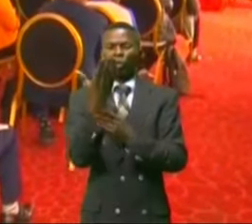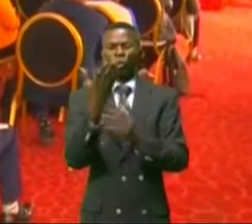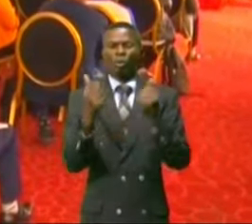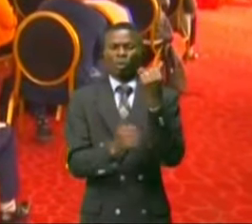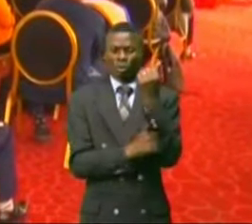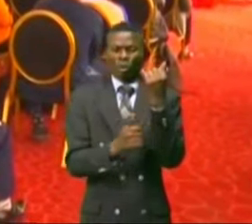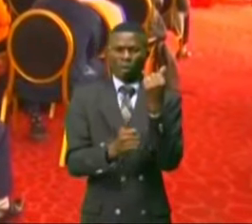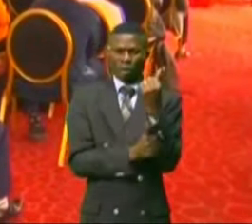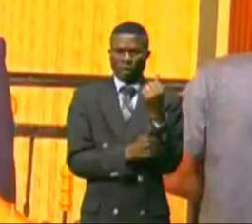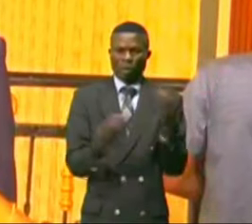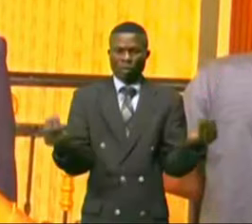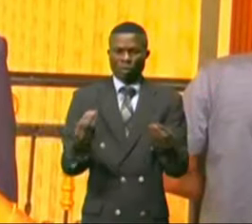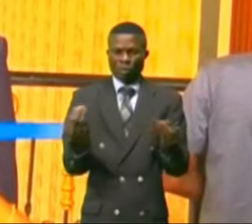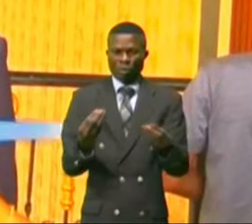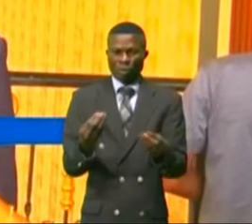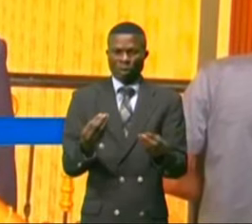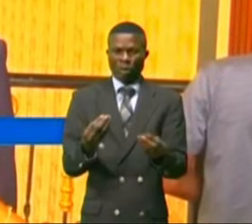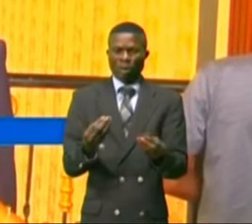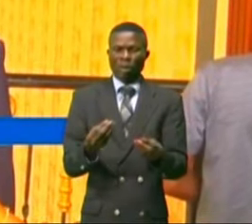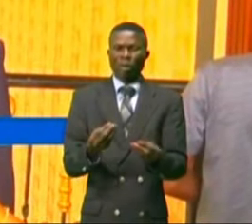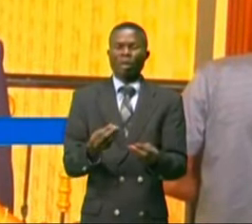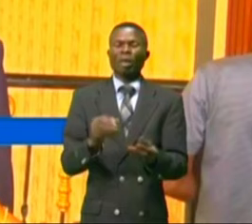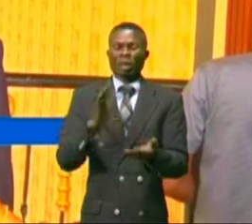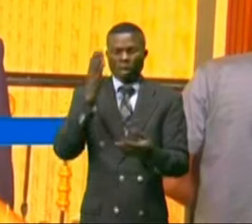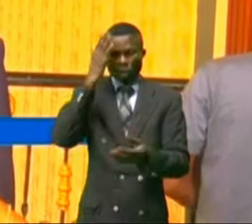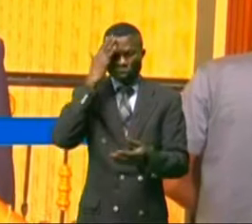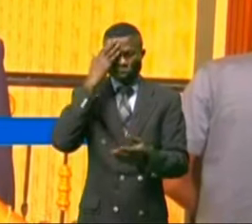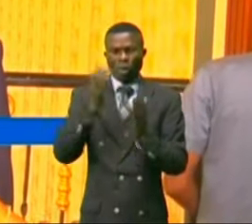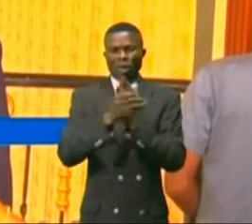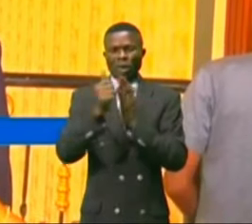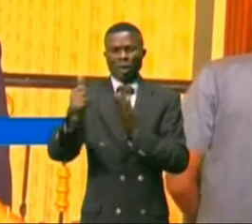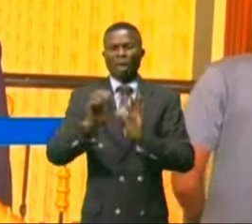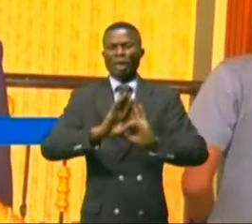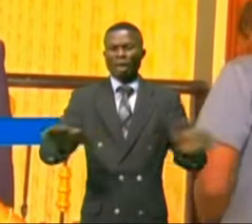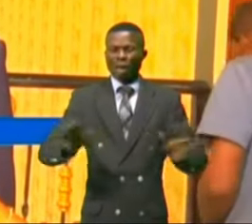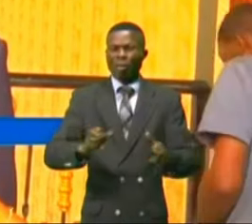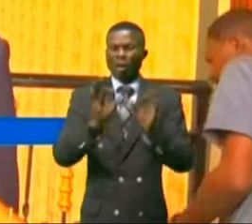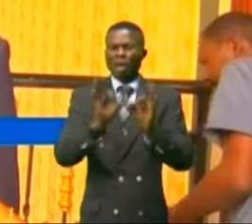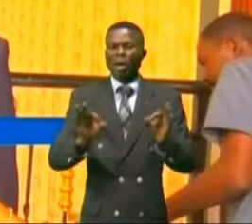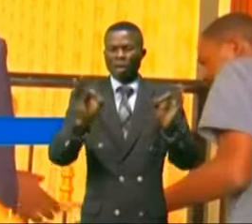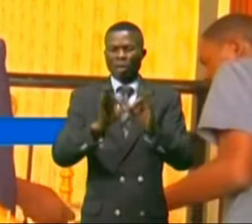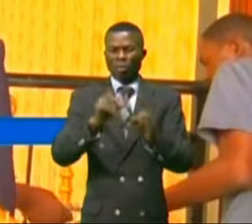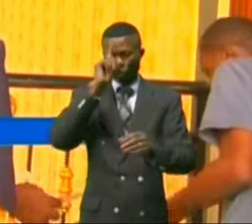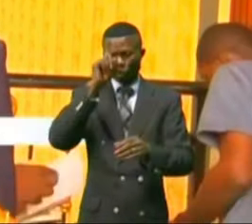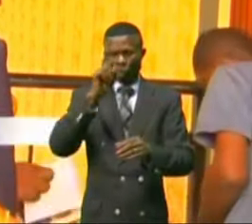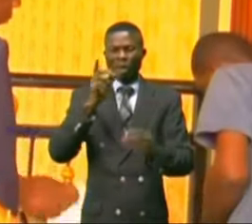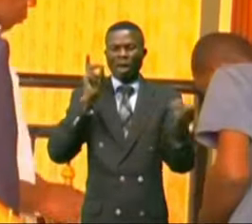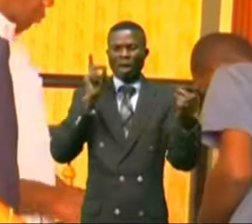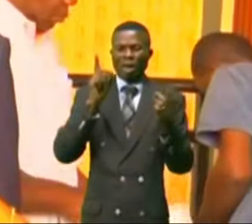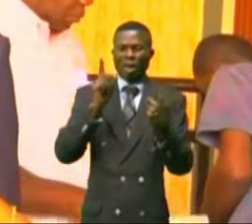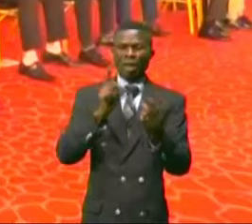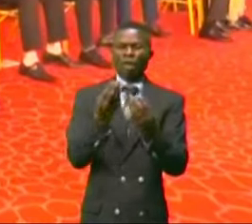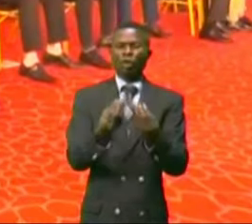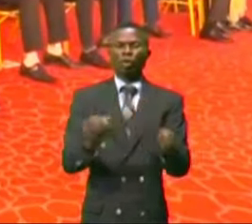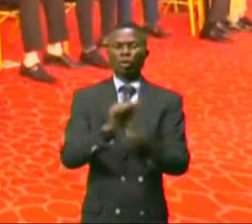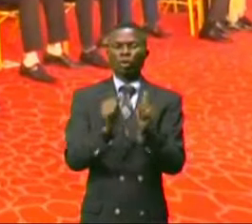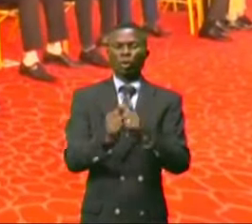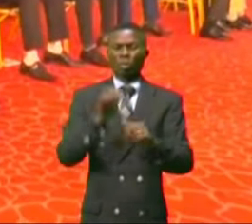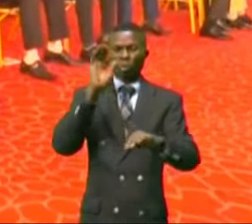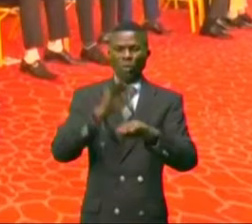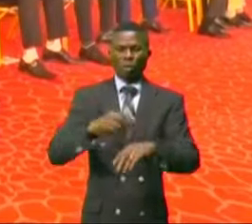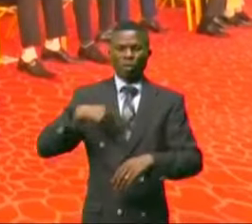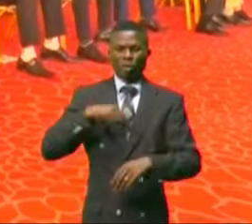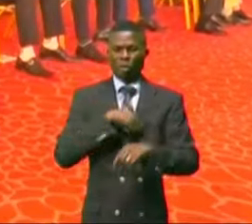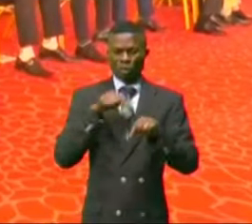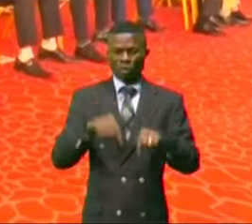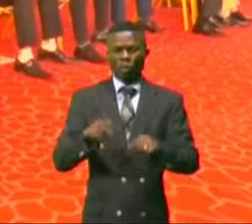humaines, afin qu'elles aient la qualité et les compétences nécessaires à rencontrer les défis qui s'imposent actuellement à